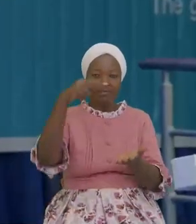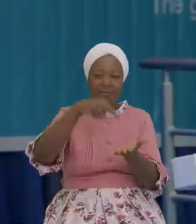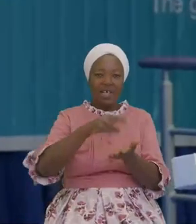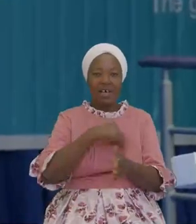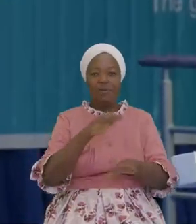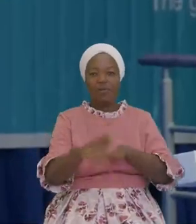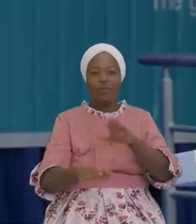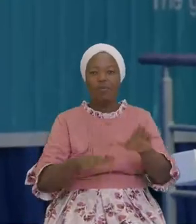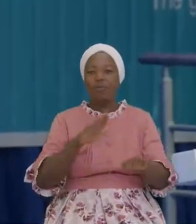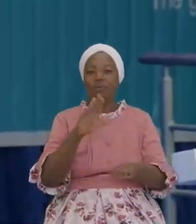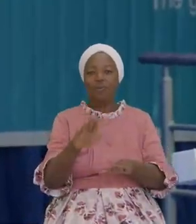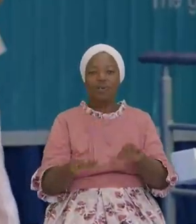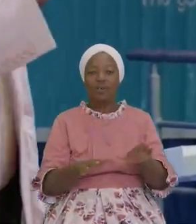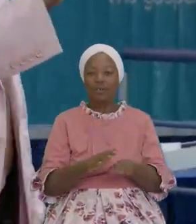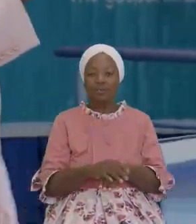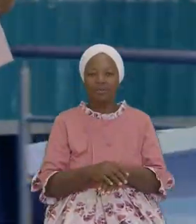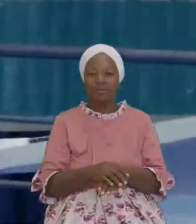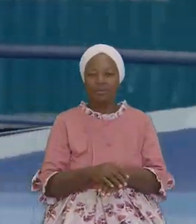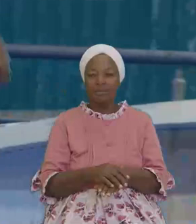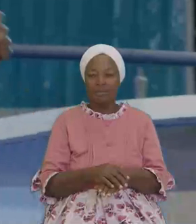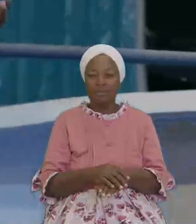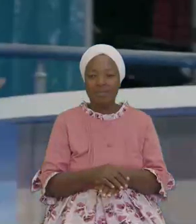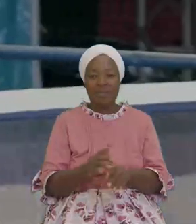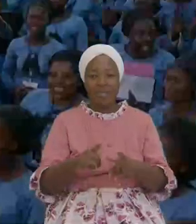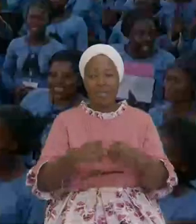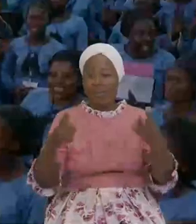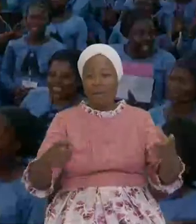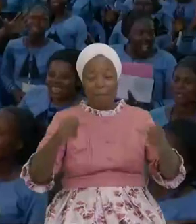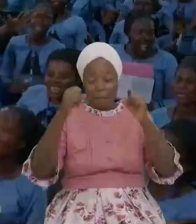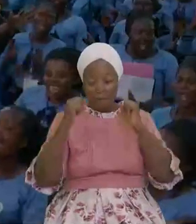Les paralytiques vont se lever, marcher.